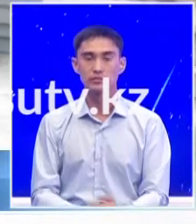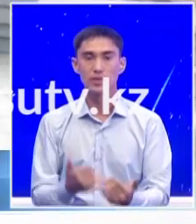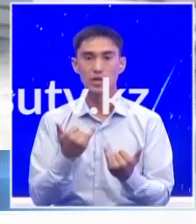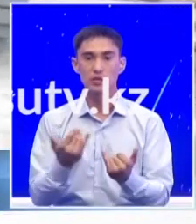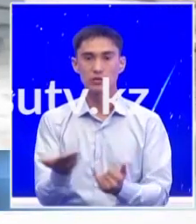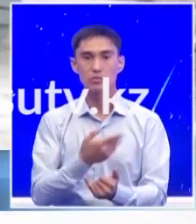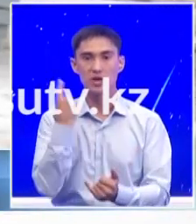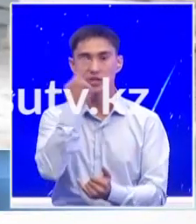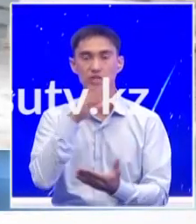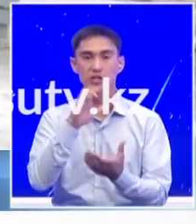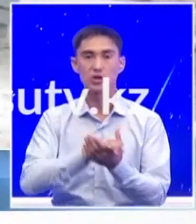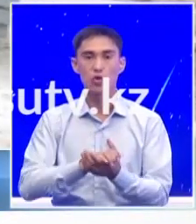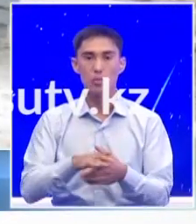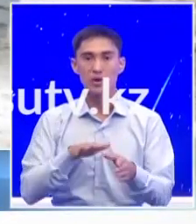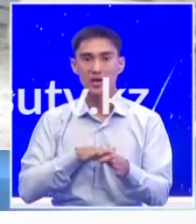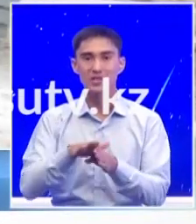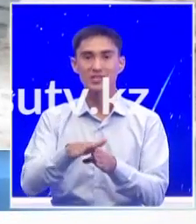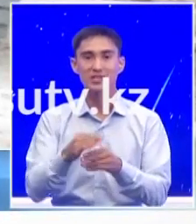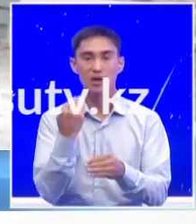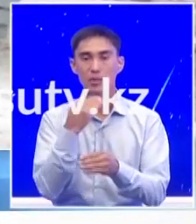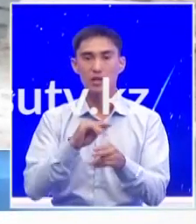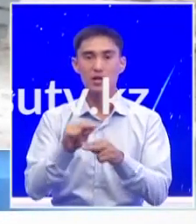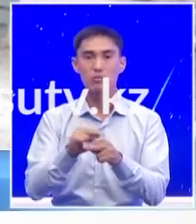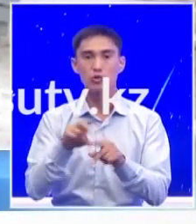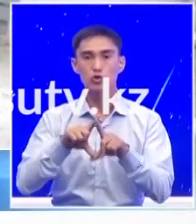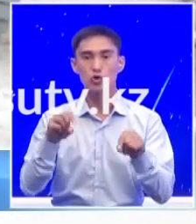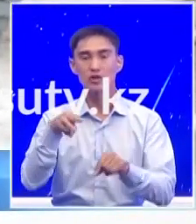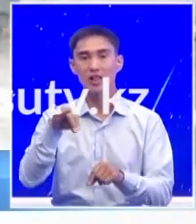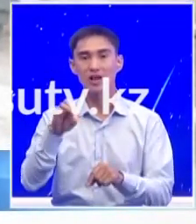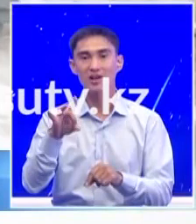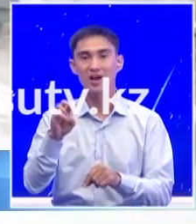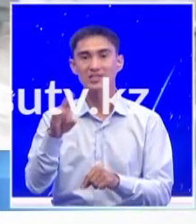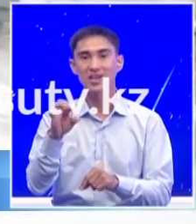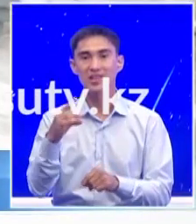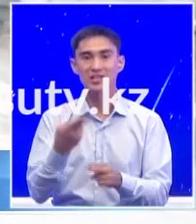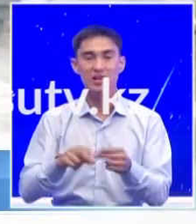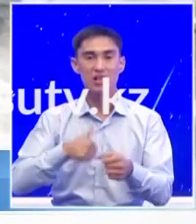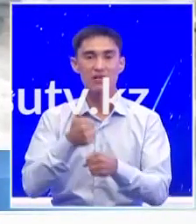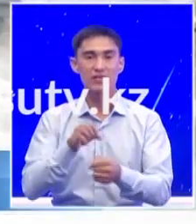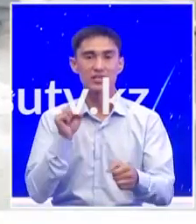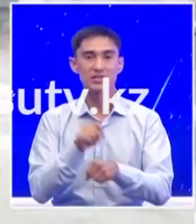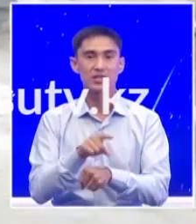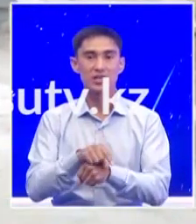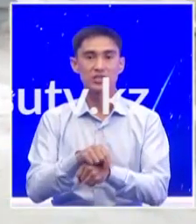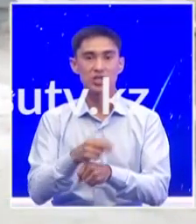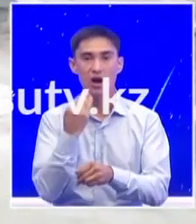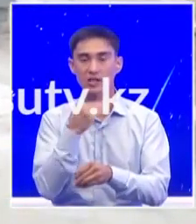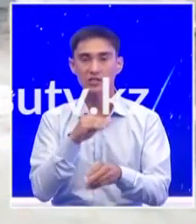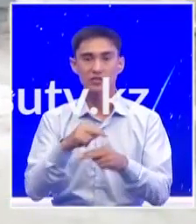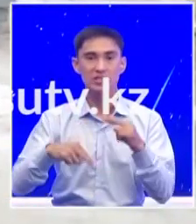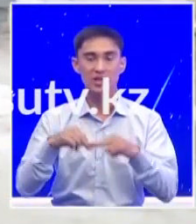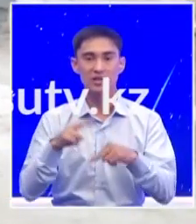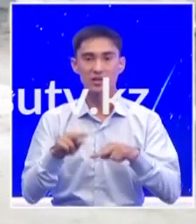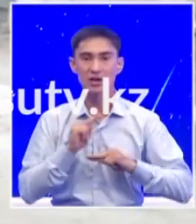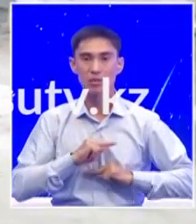Сегодня мы лично ознакомились с реализацией капитального ремонта в школах Талгара и Каскелена. Наша главная задача – мониторинг качества строительных работ, потому что